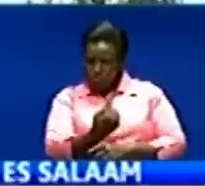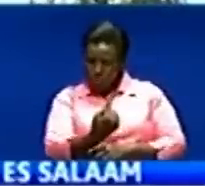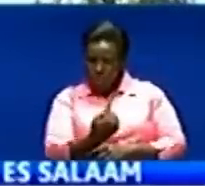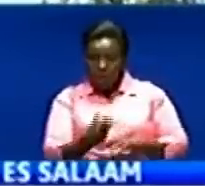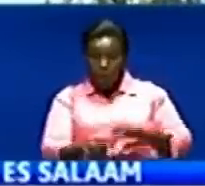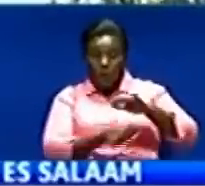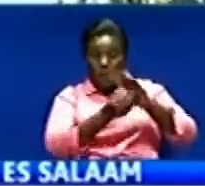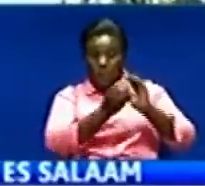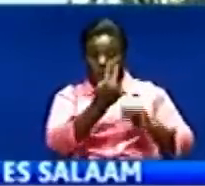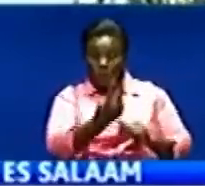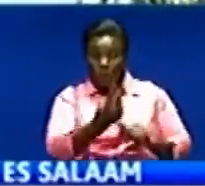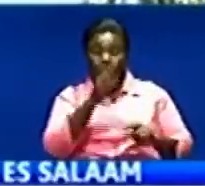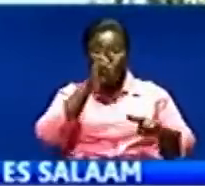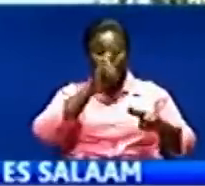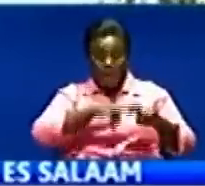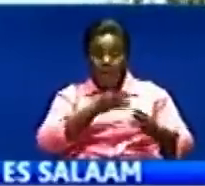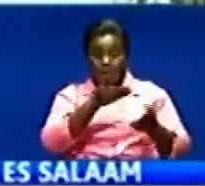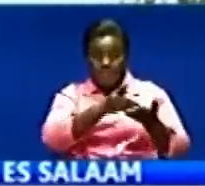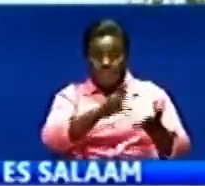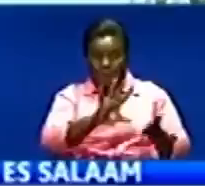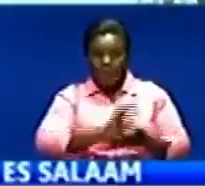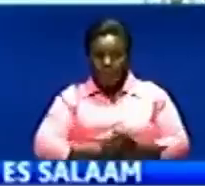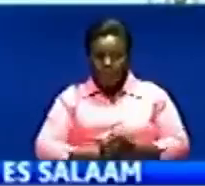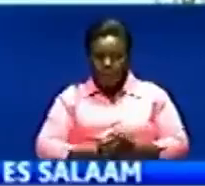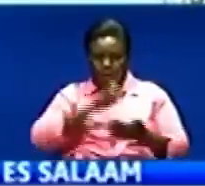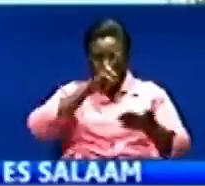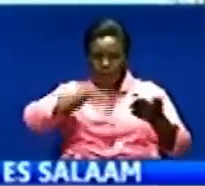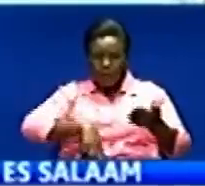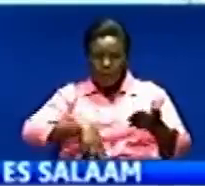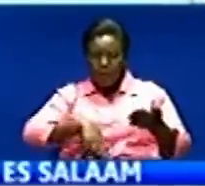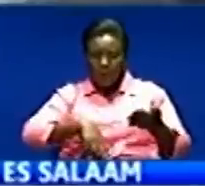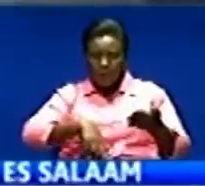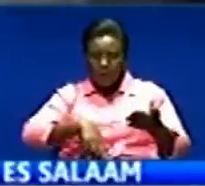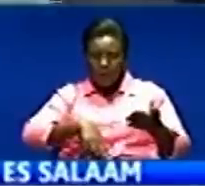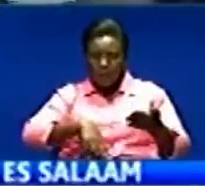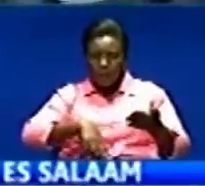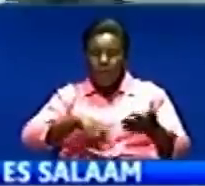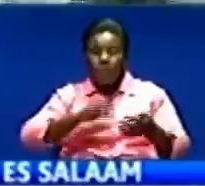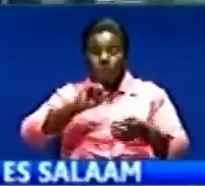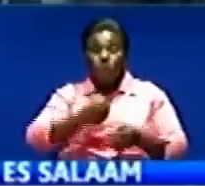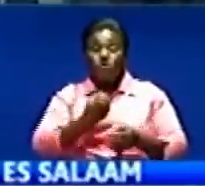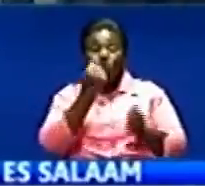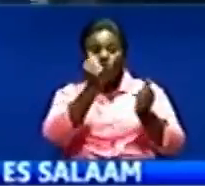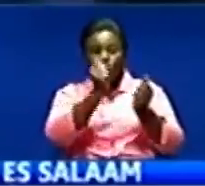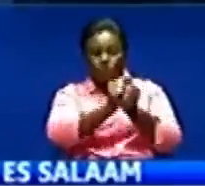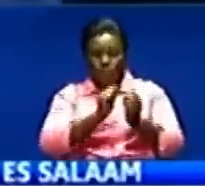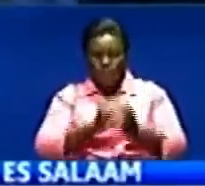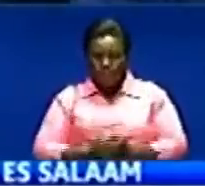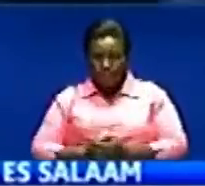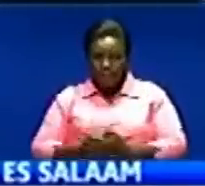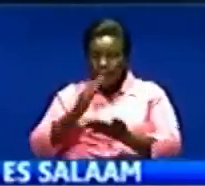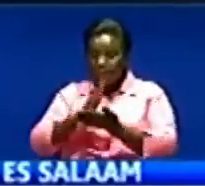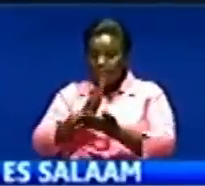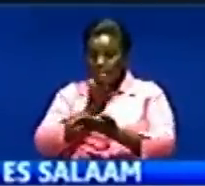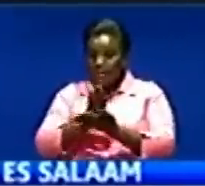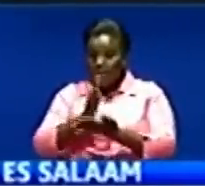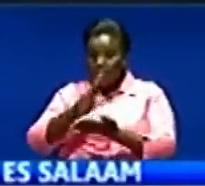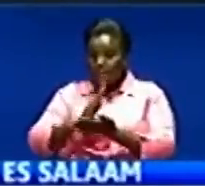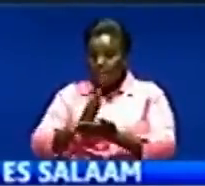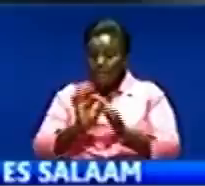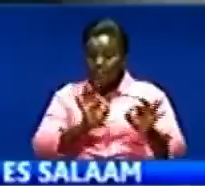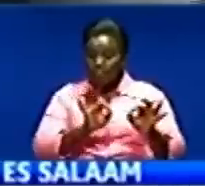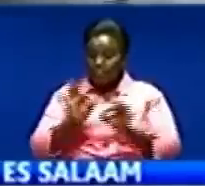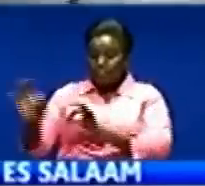wawili wakazi wa Dar es Salaam watakaosaini bondi ya shilingi milioni 10. Kesi hiyo imeahirishwa hadi Machi 23 mwaka